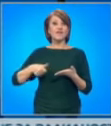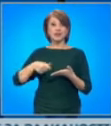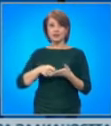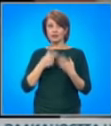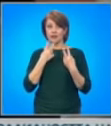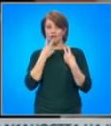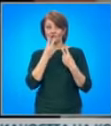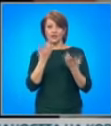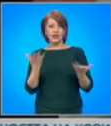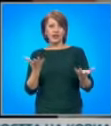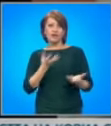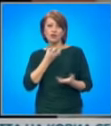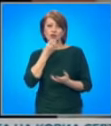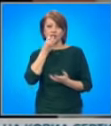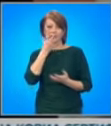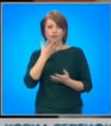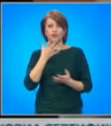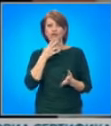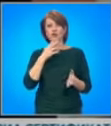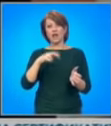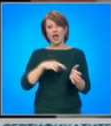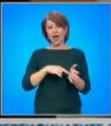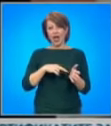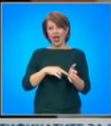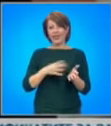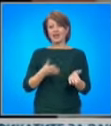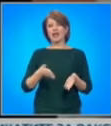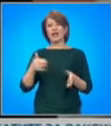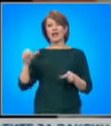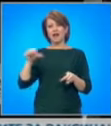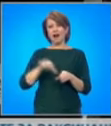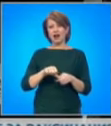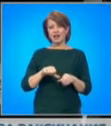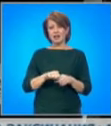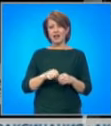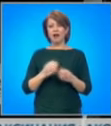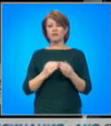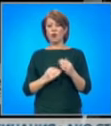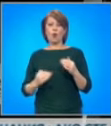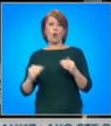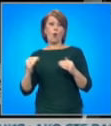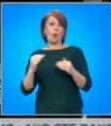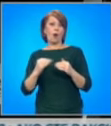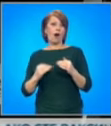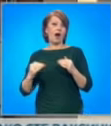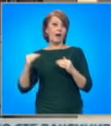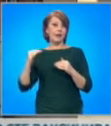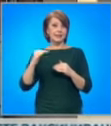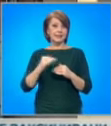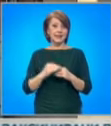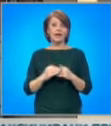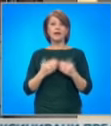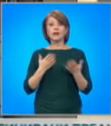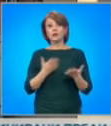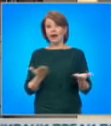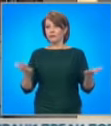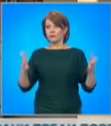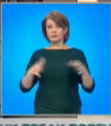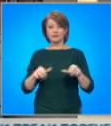става галопиране на електроенергията и на природния газ. Над 300% вече расте, което обрича много хора на